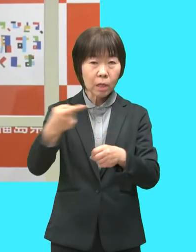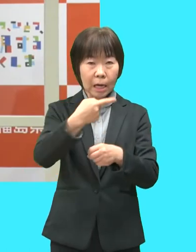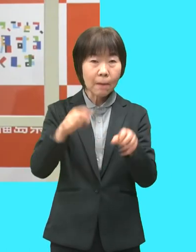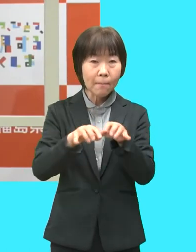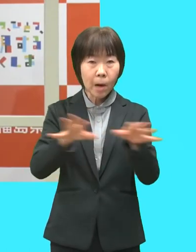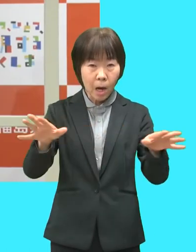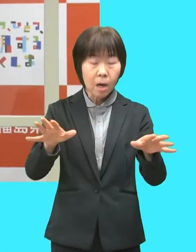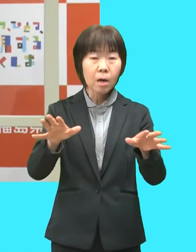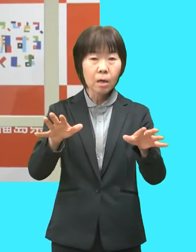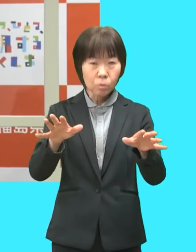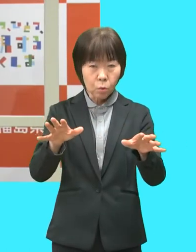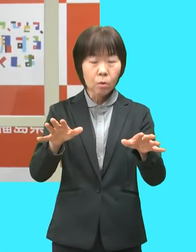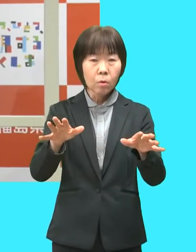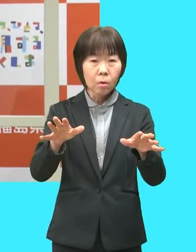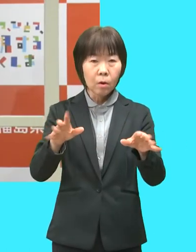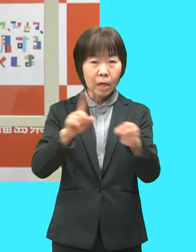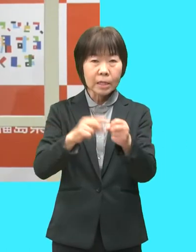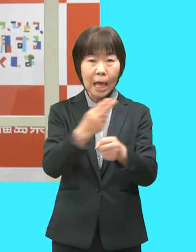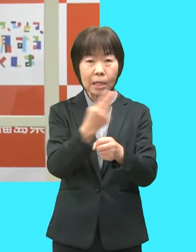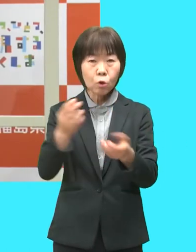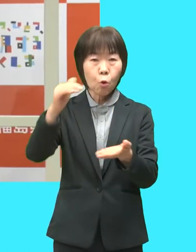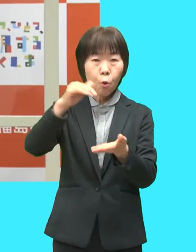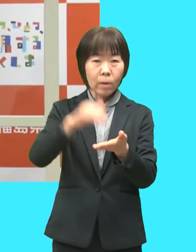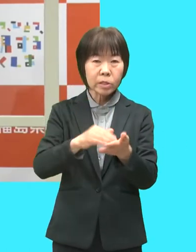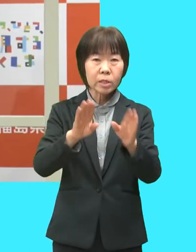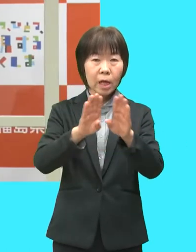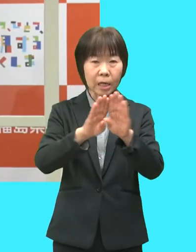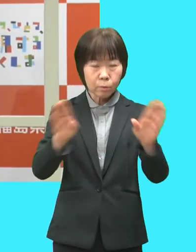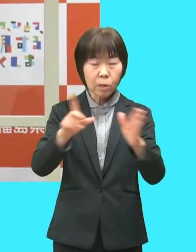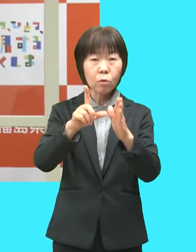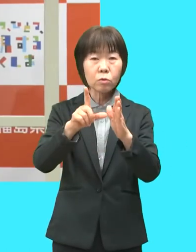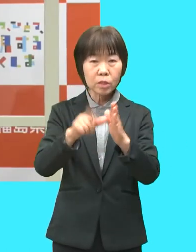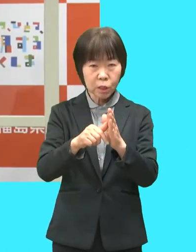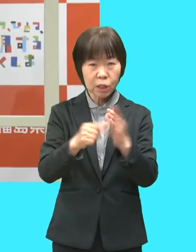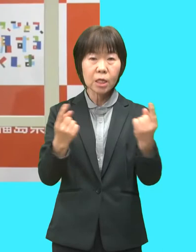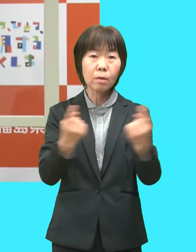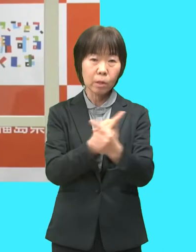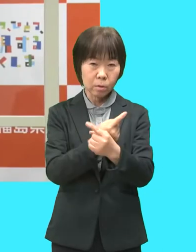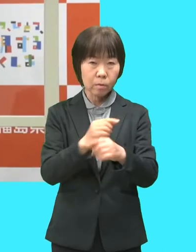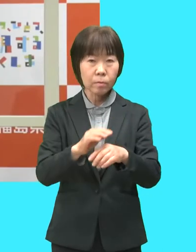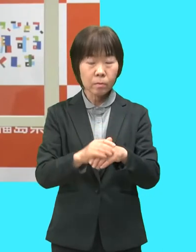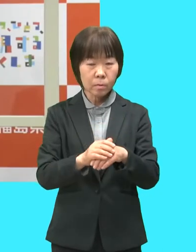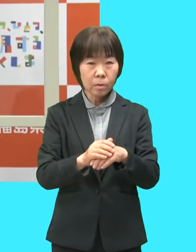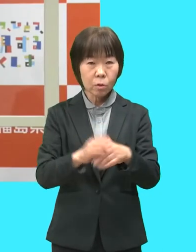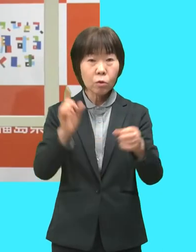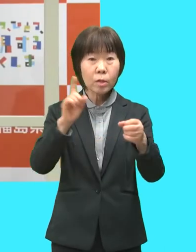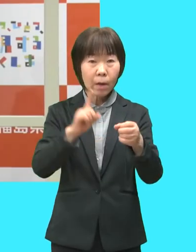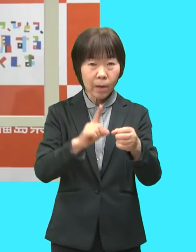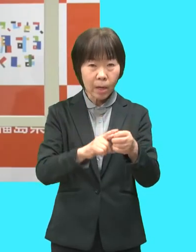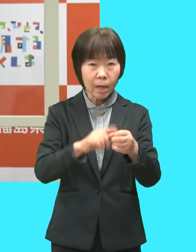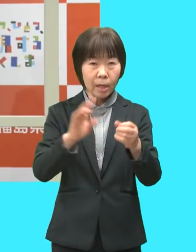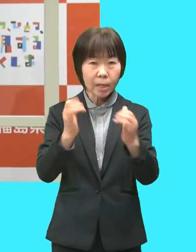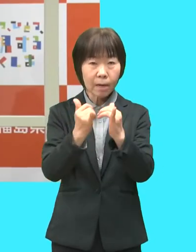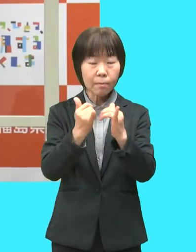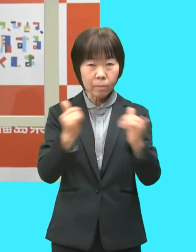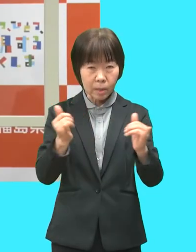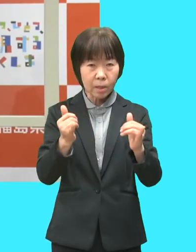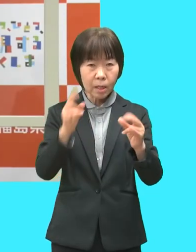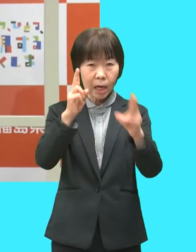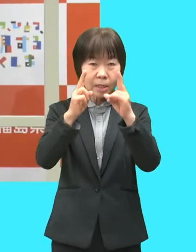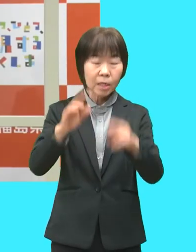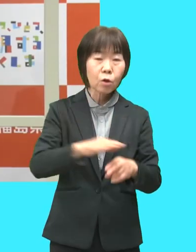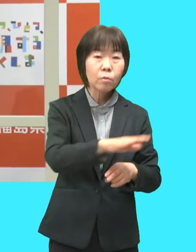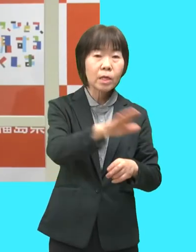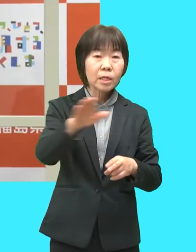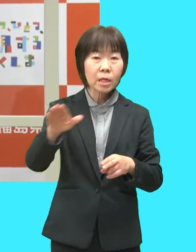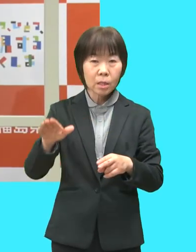が訪れた年度末年度始めの時期を迎えます。このため県民の皆さん事業者の